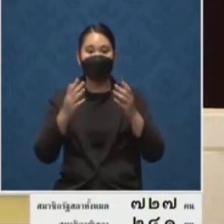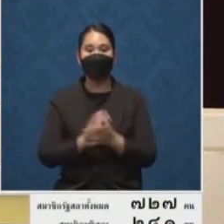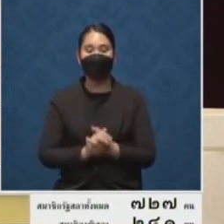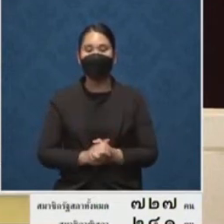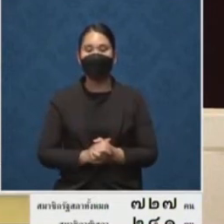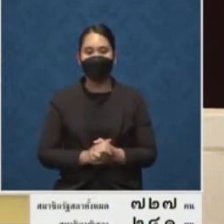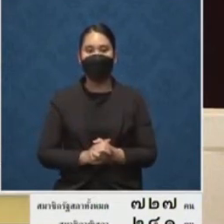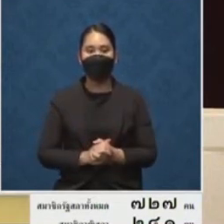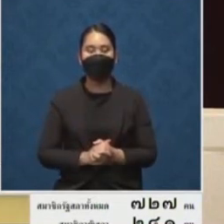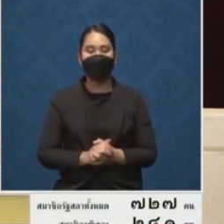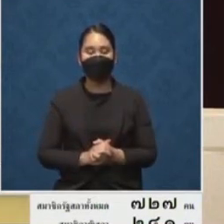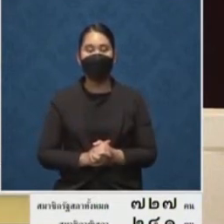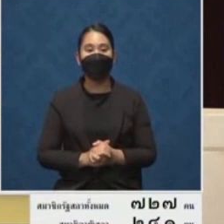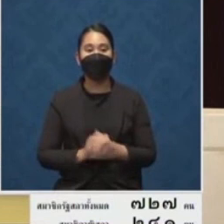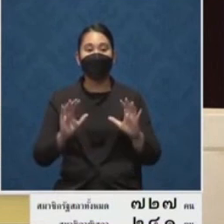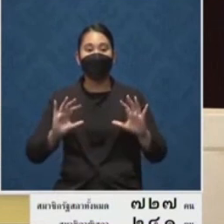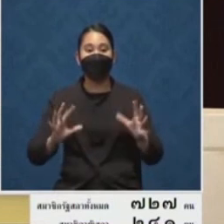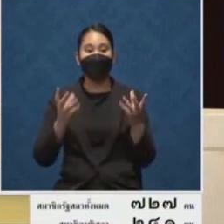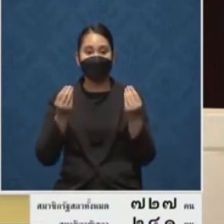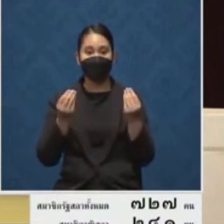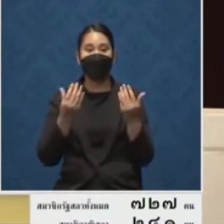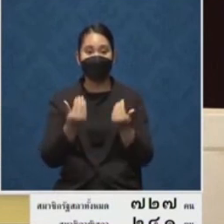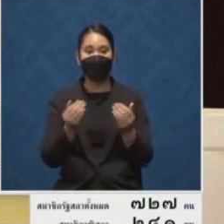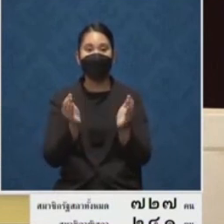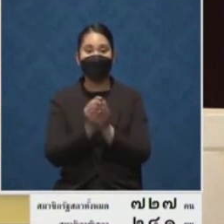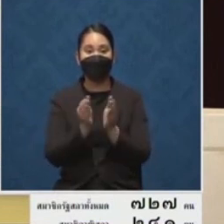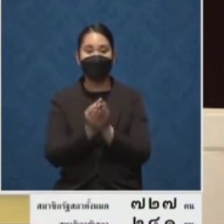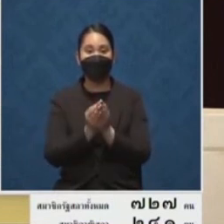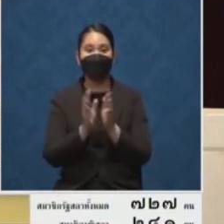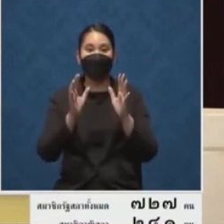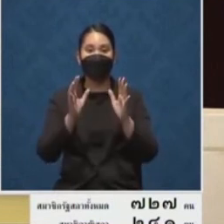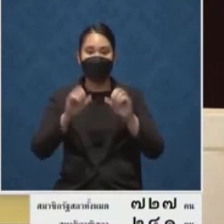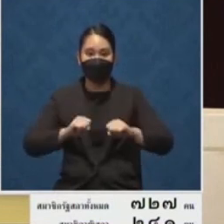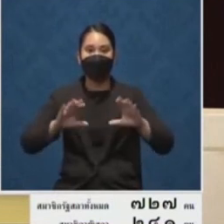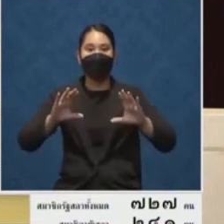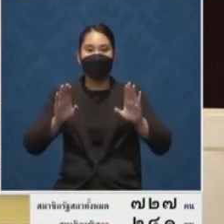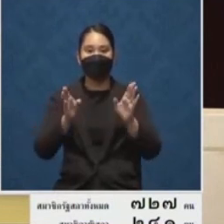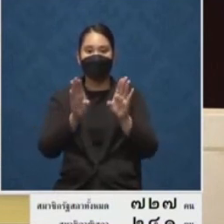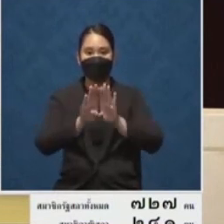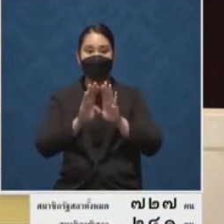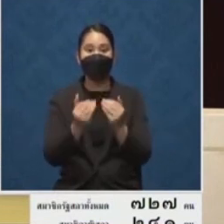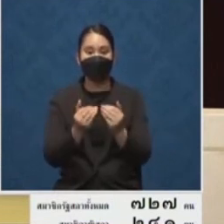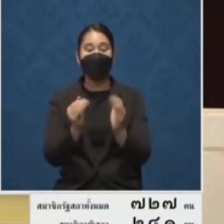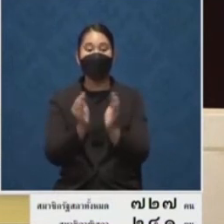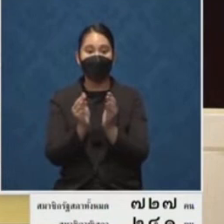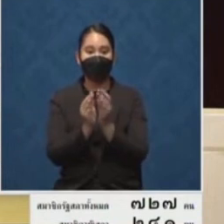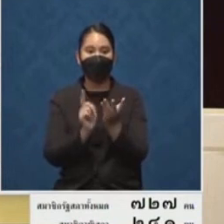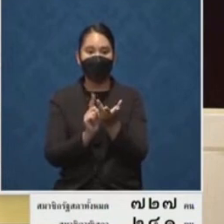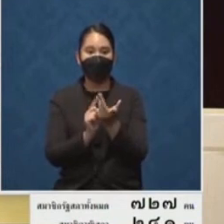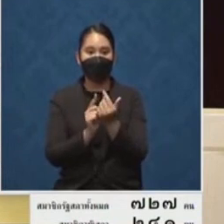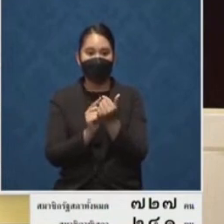ไม่มีท่านใดที่ยังไม่ได้ใช้สิทธิ์นะครับถ้าไม่มีแล้วผมก็ขอปิดการลงคะแนนนะ